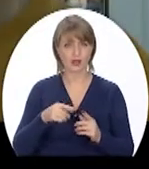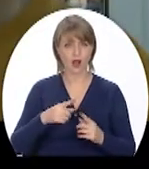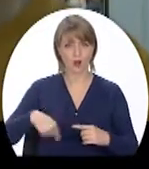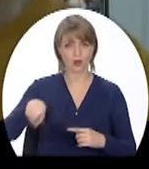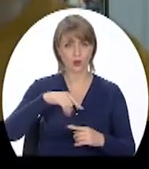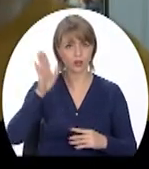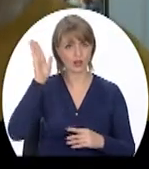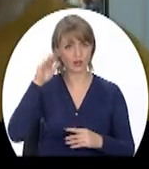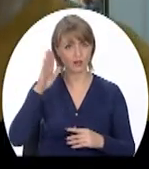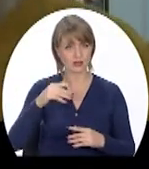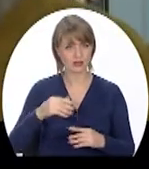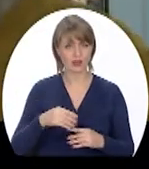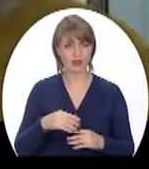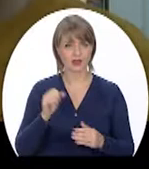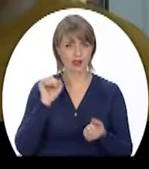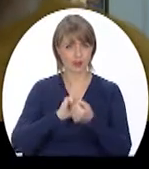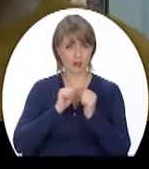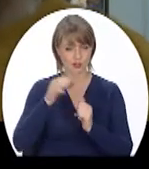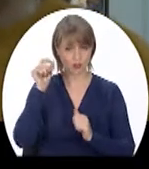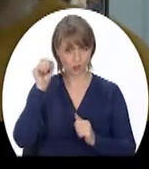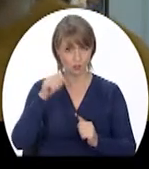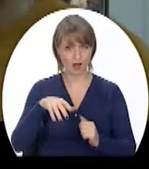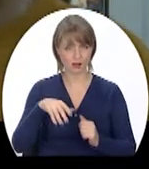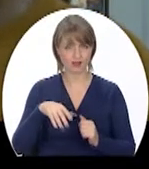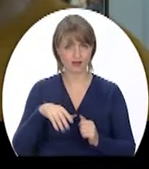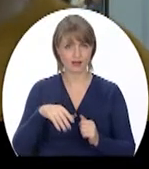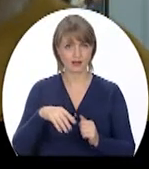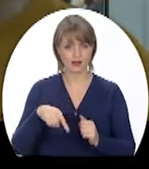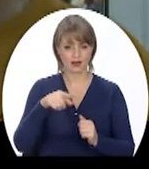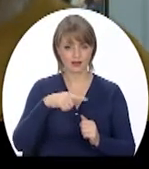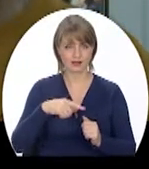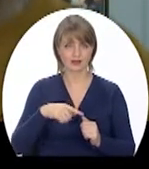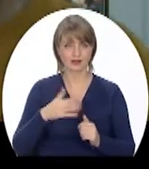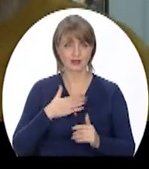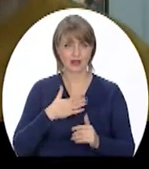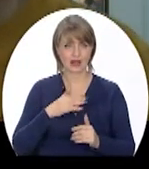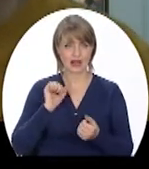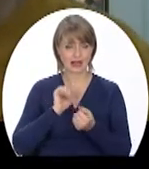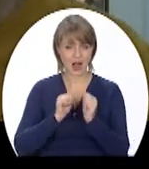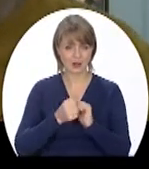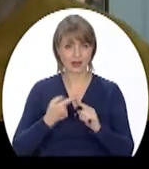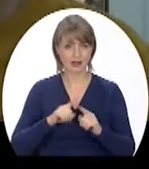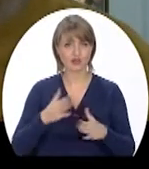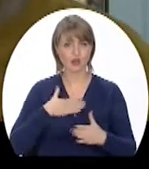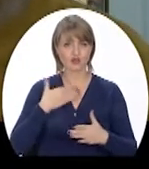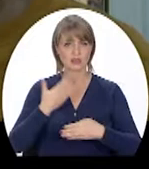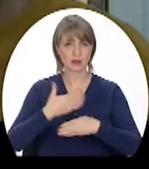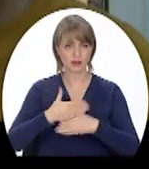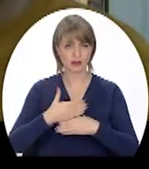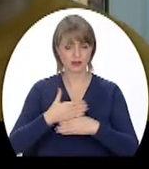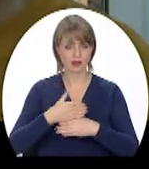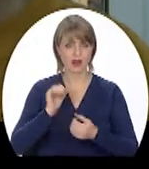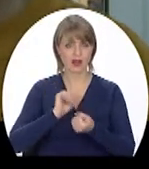воде». Вот камешек упал, это наши камни, это наши